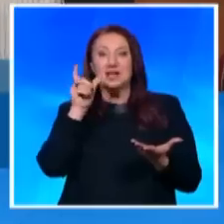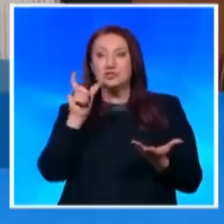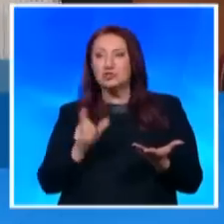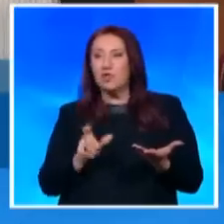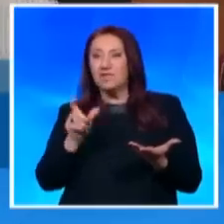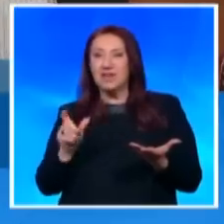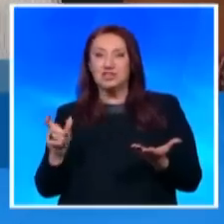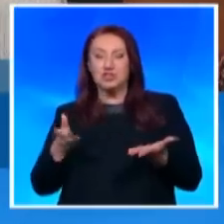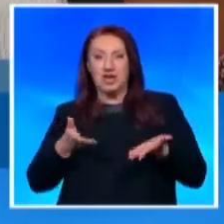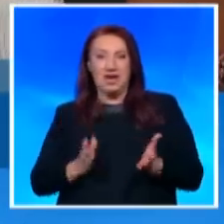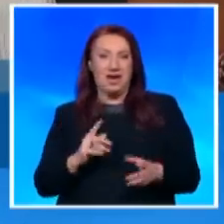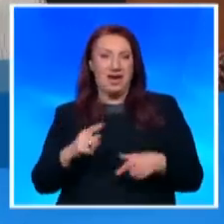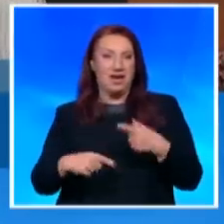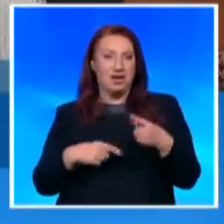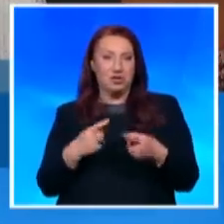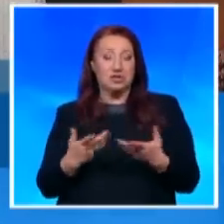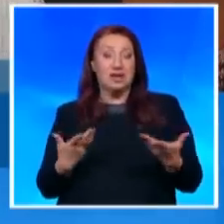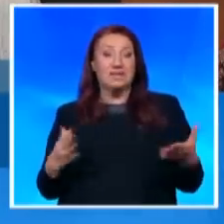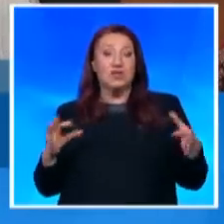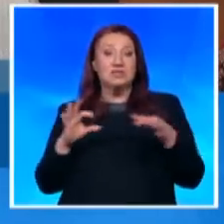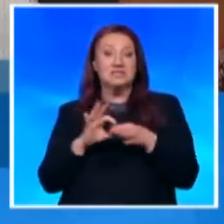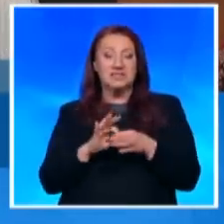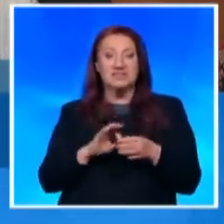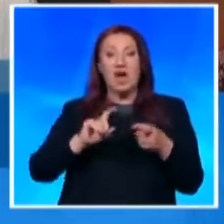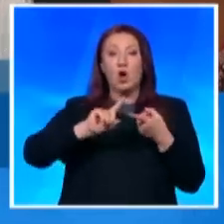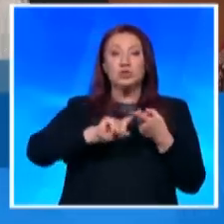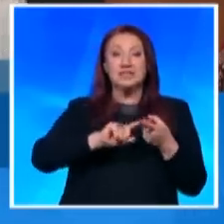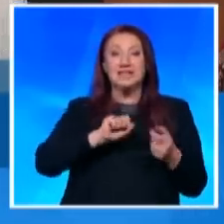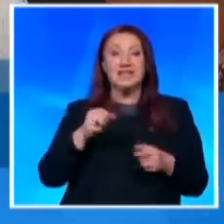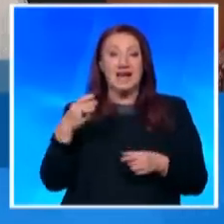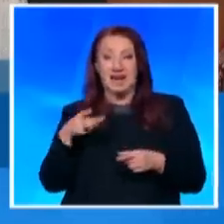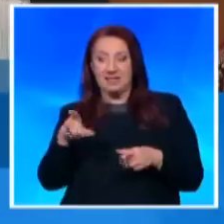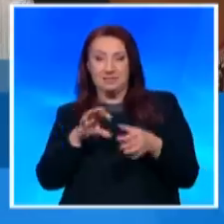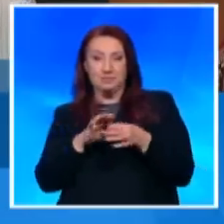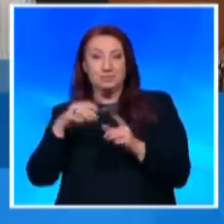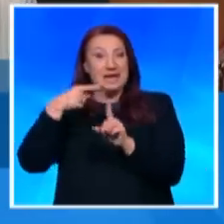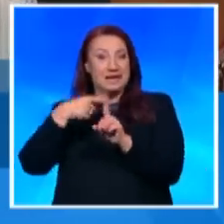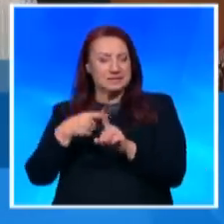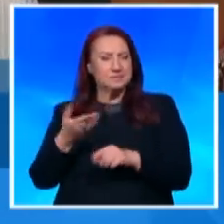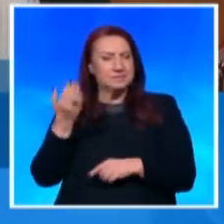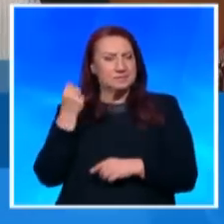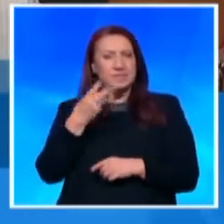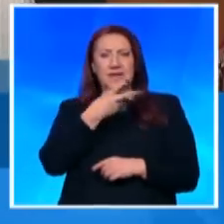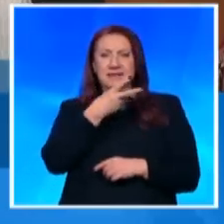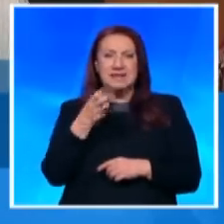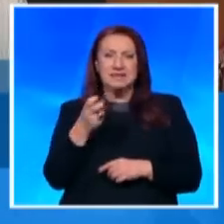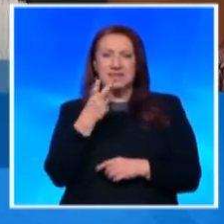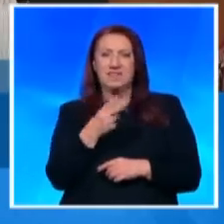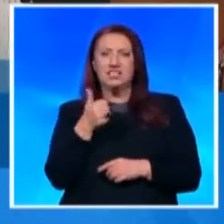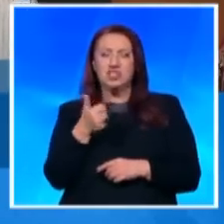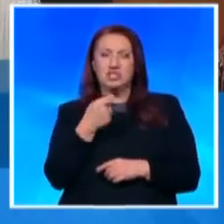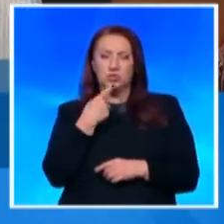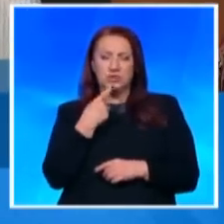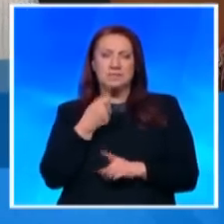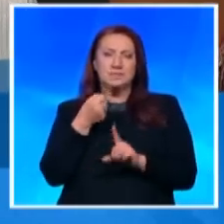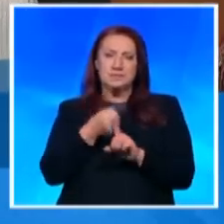А какво свързва светите Константин и Елена с кръста? Това, че през 326 година по